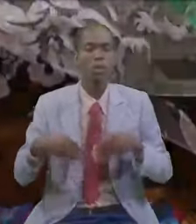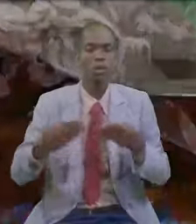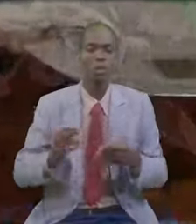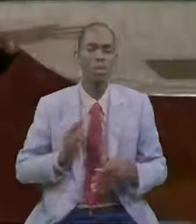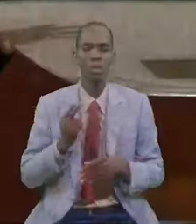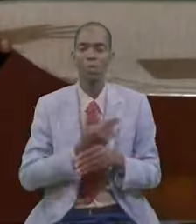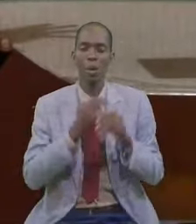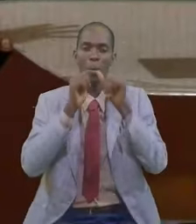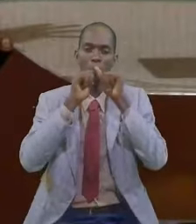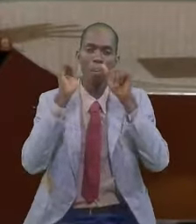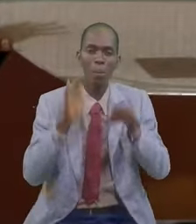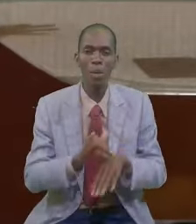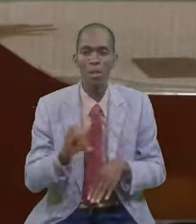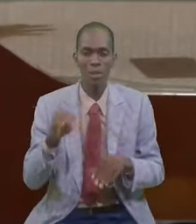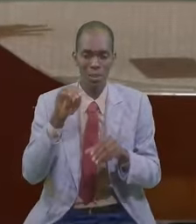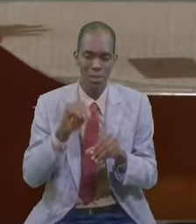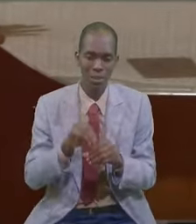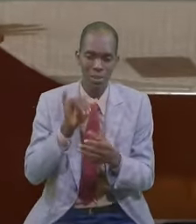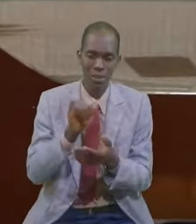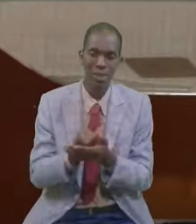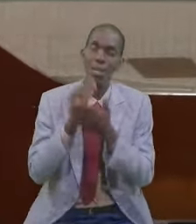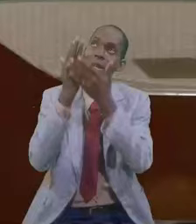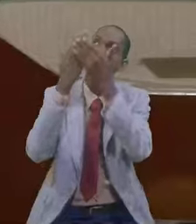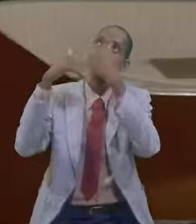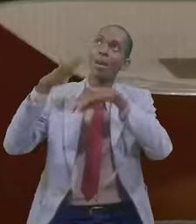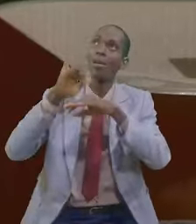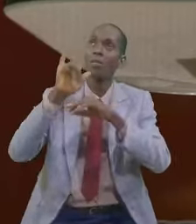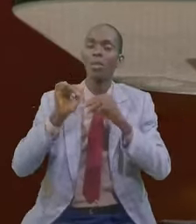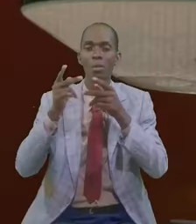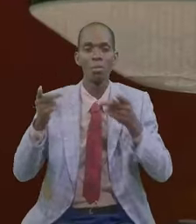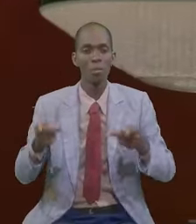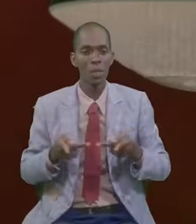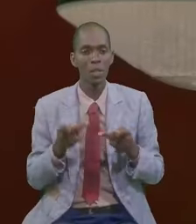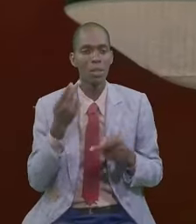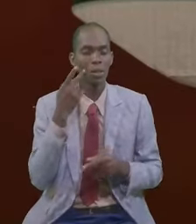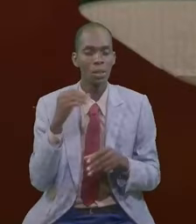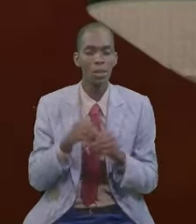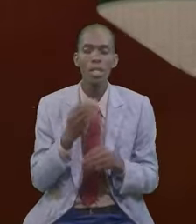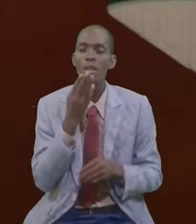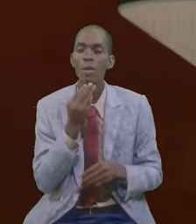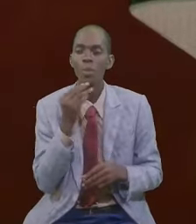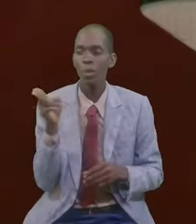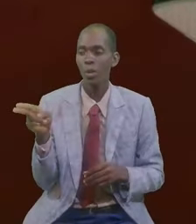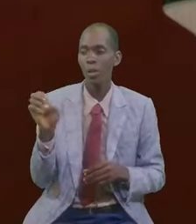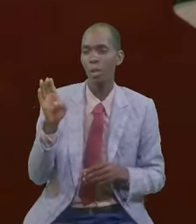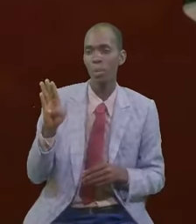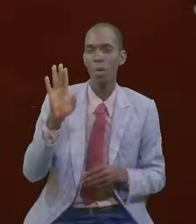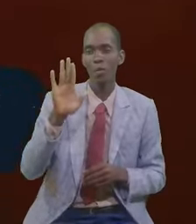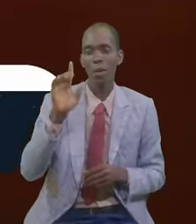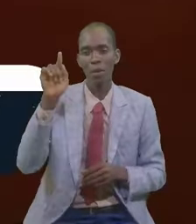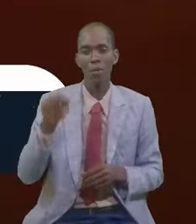des bénédictions dans ces lieux célestes. Hébreux 5.